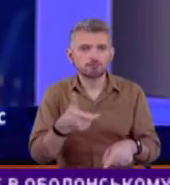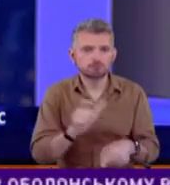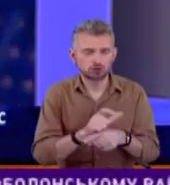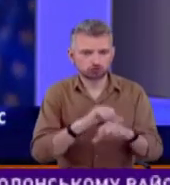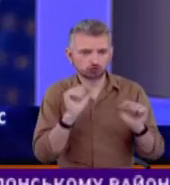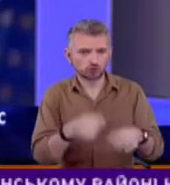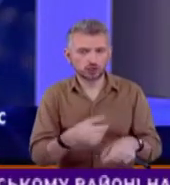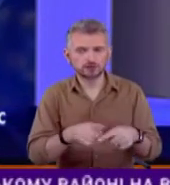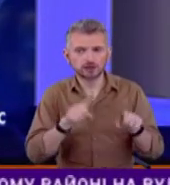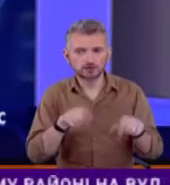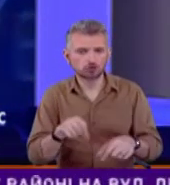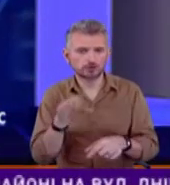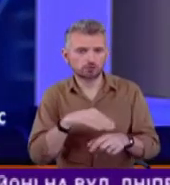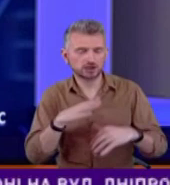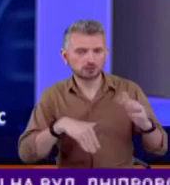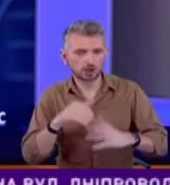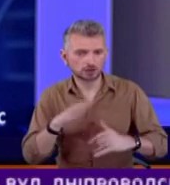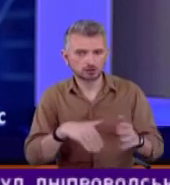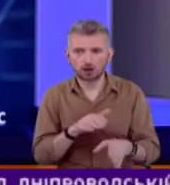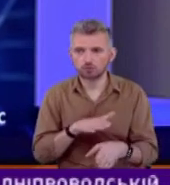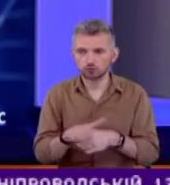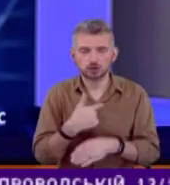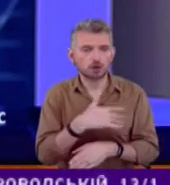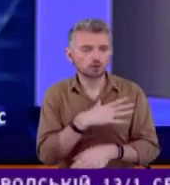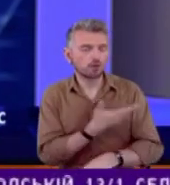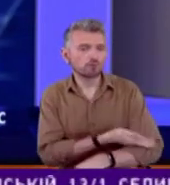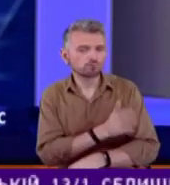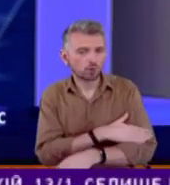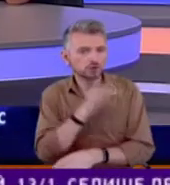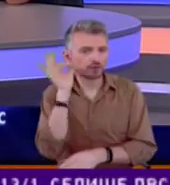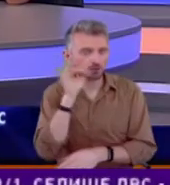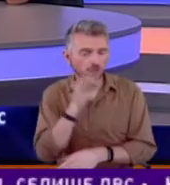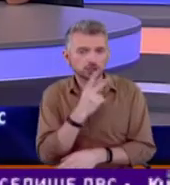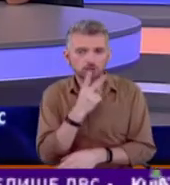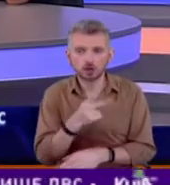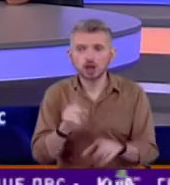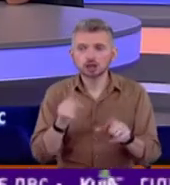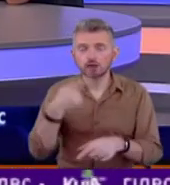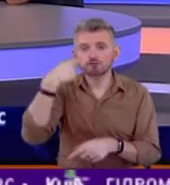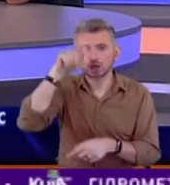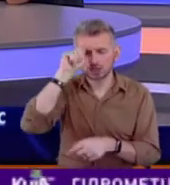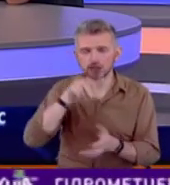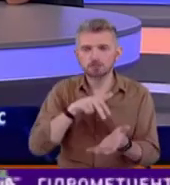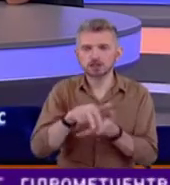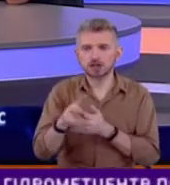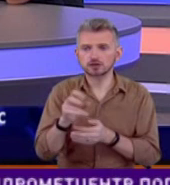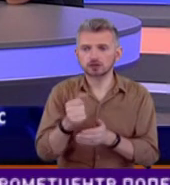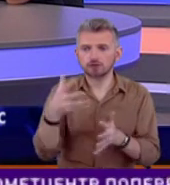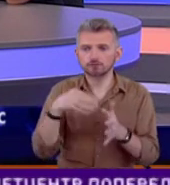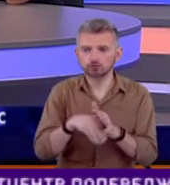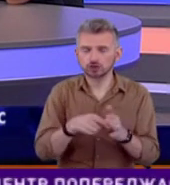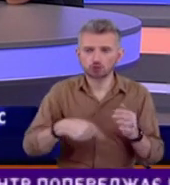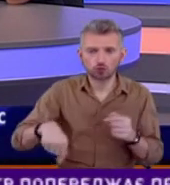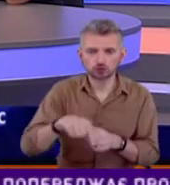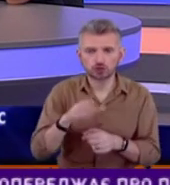це також європейська практика. Абсолютно. Я був і в Польщі, і в Германії, і бачив це на свою участь. Навіть в Берліні ви підете на внутрішню окружну,